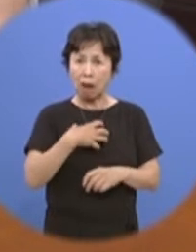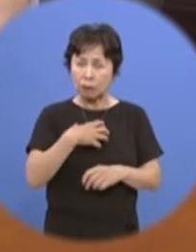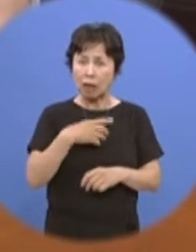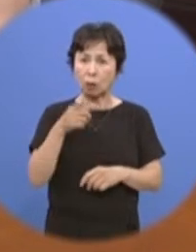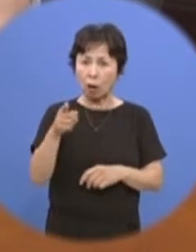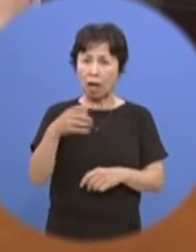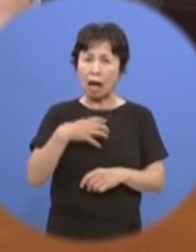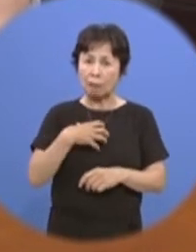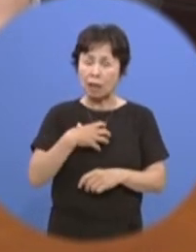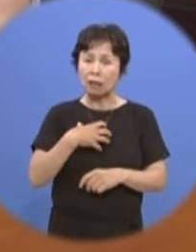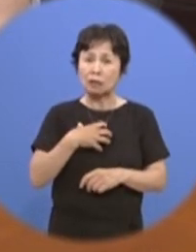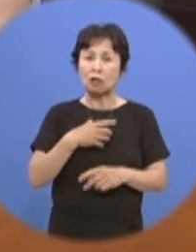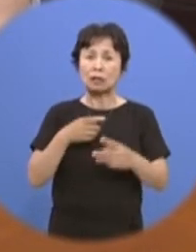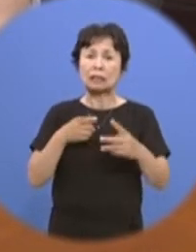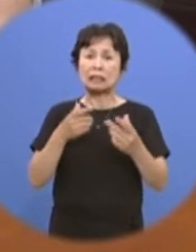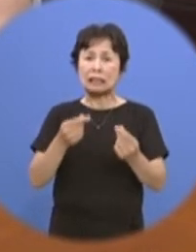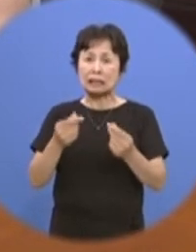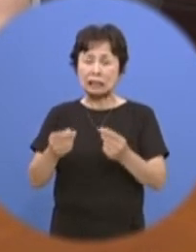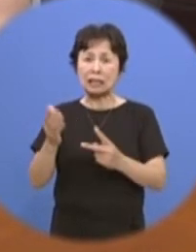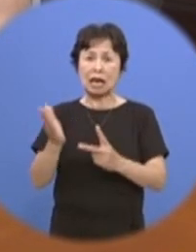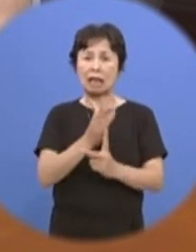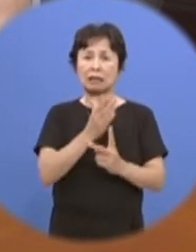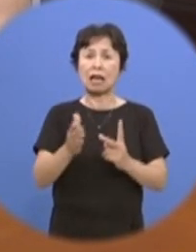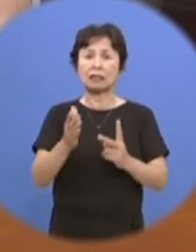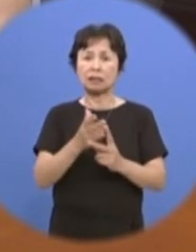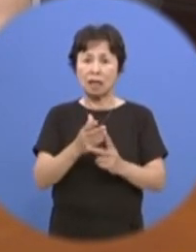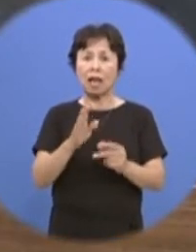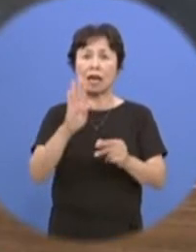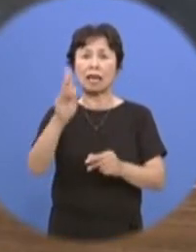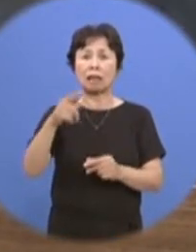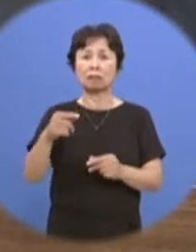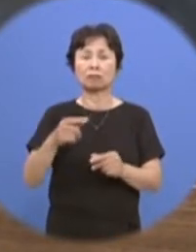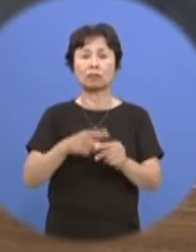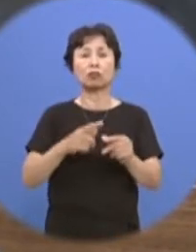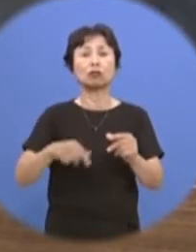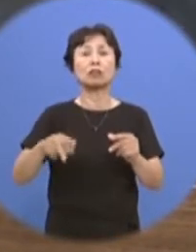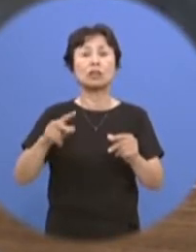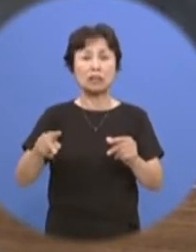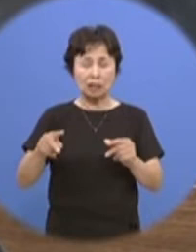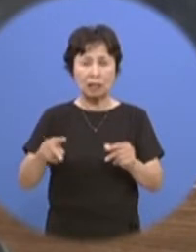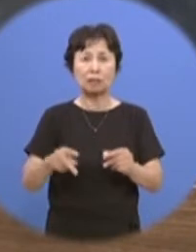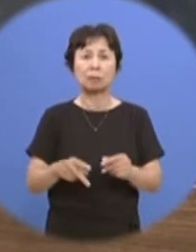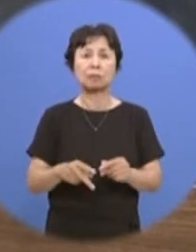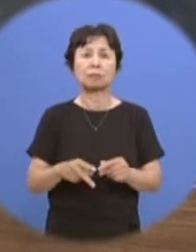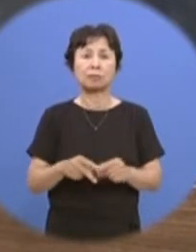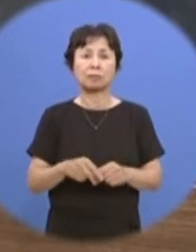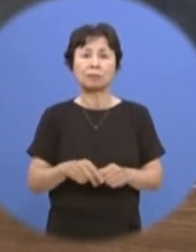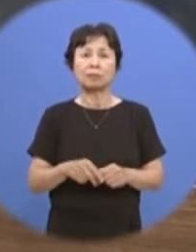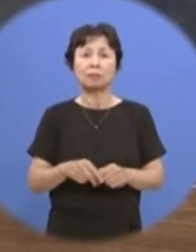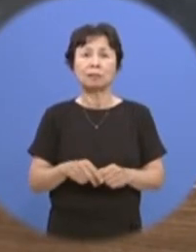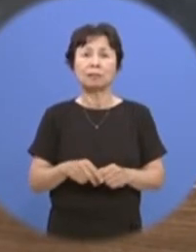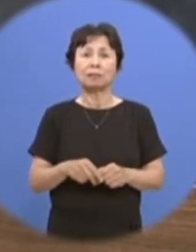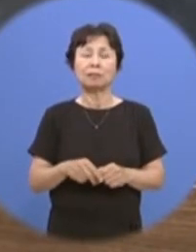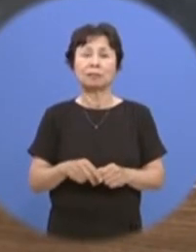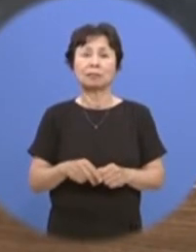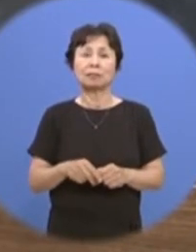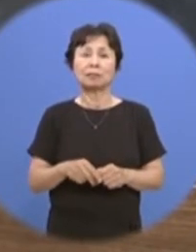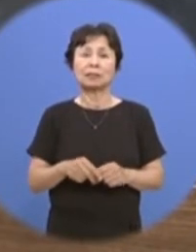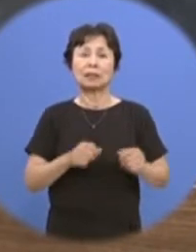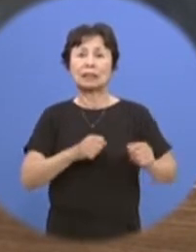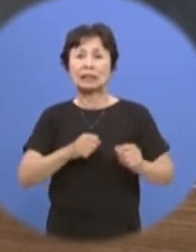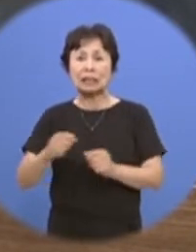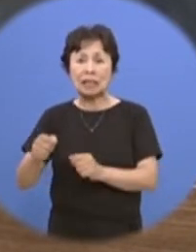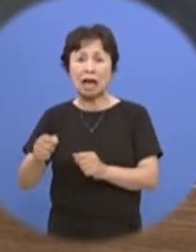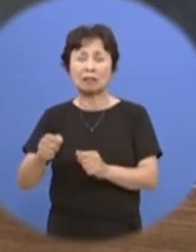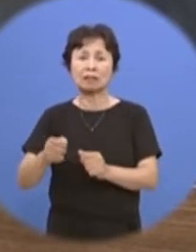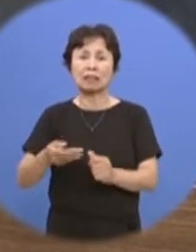ですね、 はい、 やろうということで県が中心になって避難勧告の方法についてですね、 はい、 基